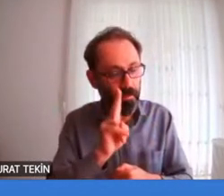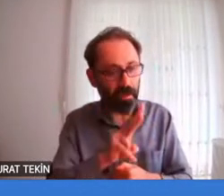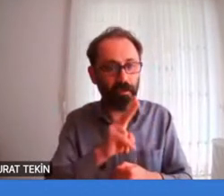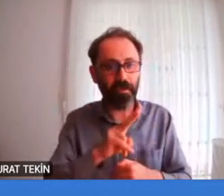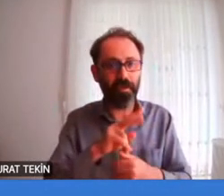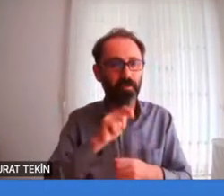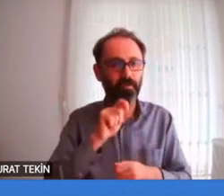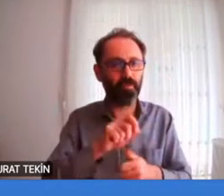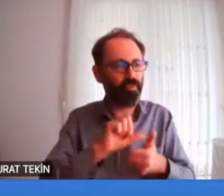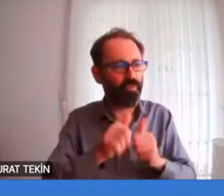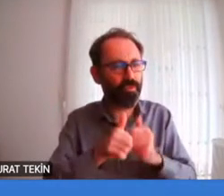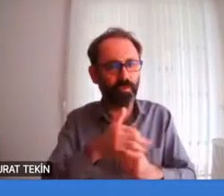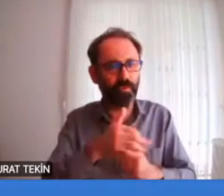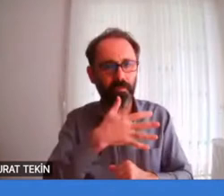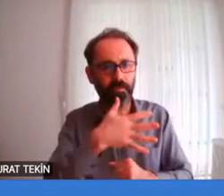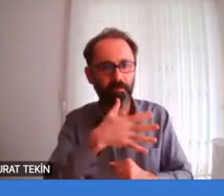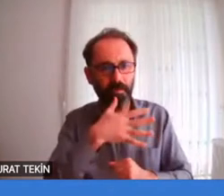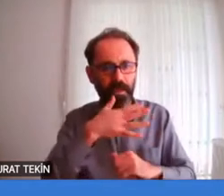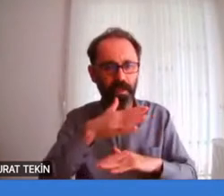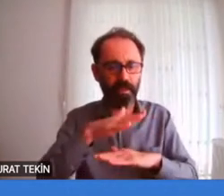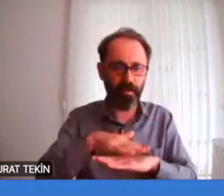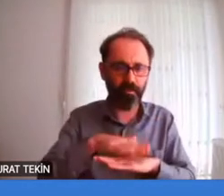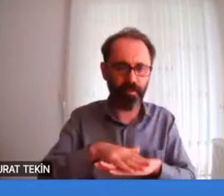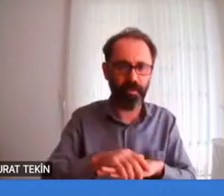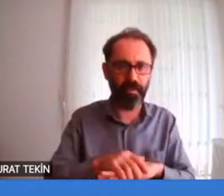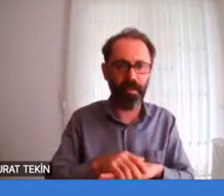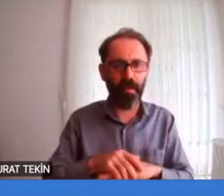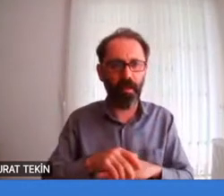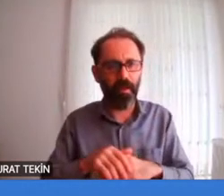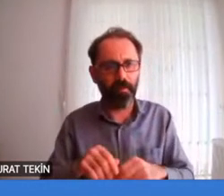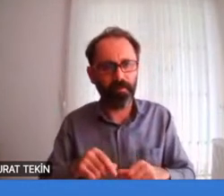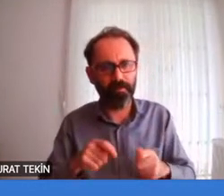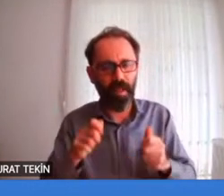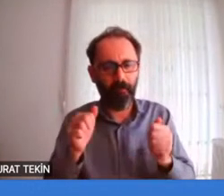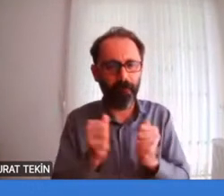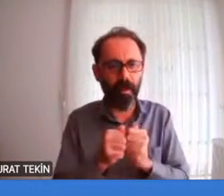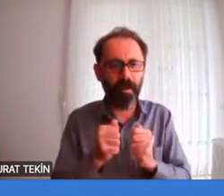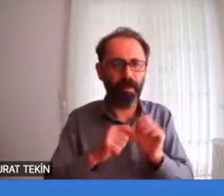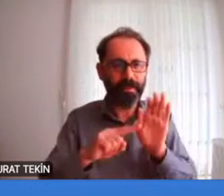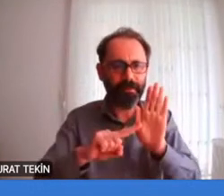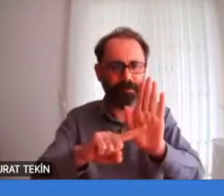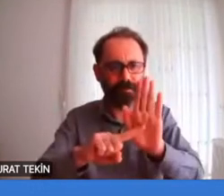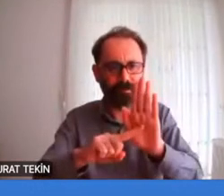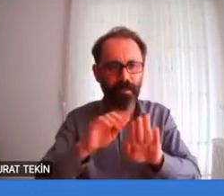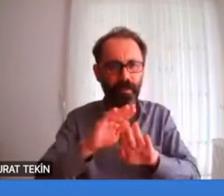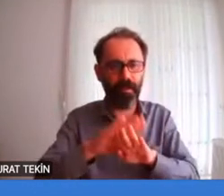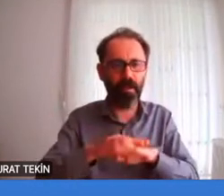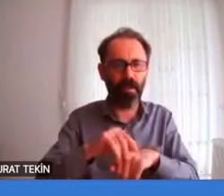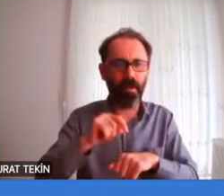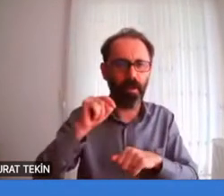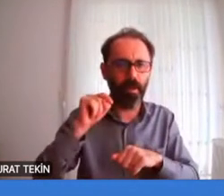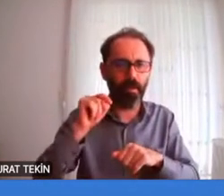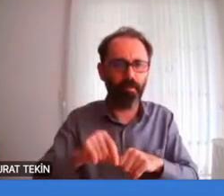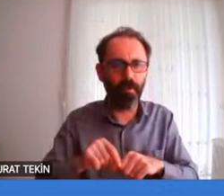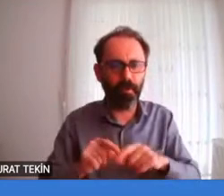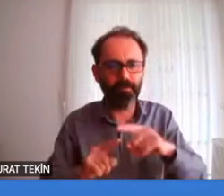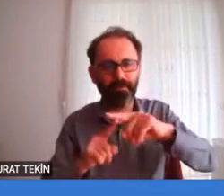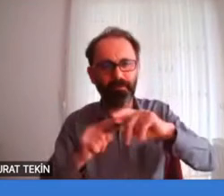hızlansın, rol model alsın diye transferler yaparlar. Bizim voleybolde transfer yapmamıza gerek